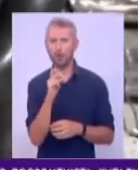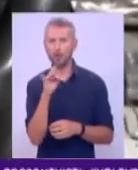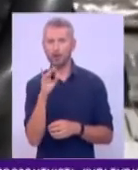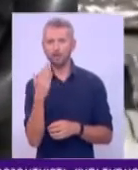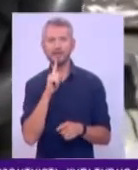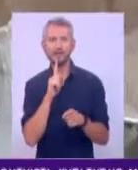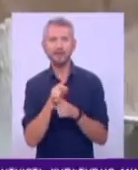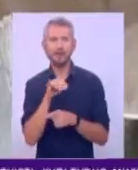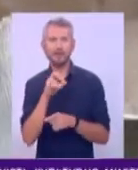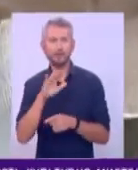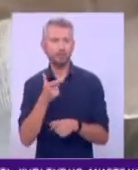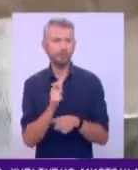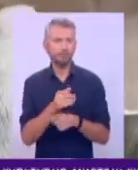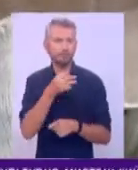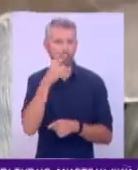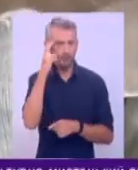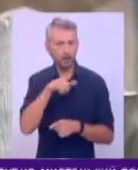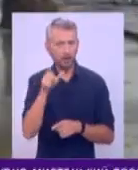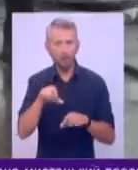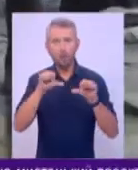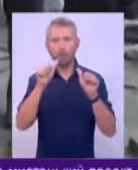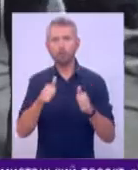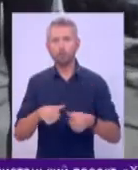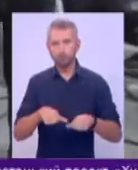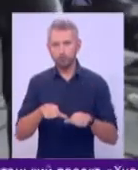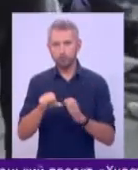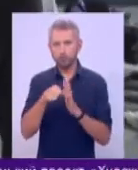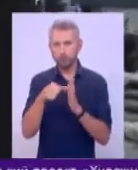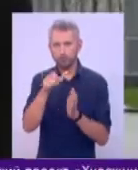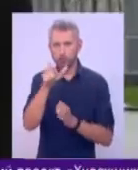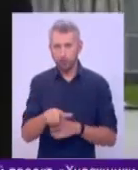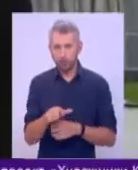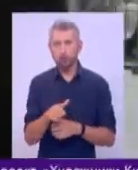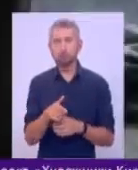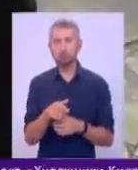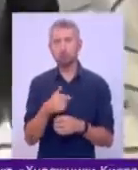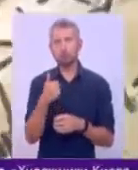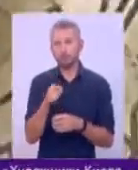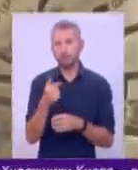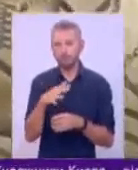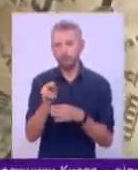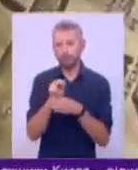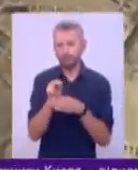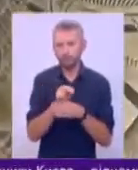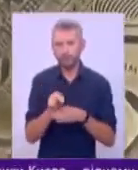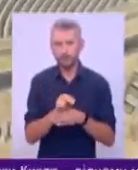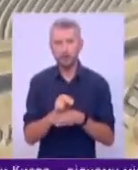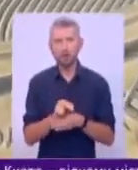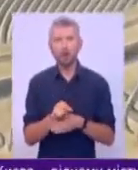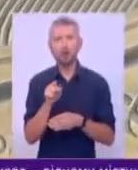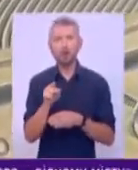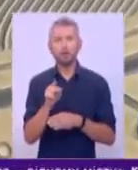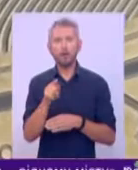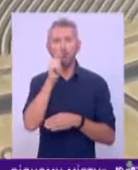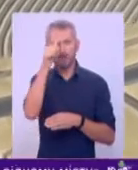сестра Либідь дуже полюбилися киянам. І скульптор Володимир Журавель, який створив цю композицію, вже працює над її відновленням. Композицію, нагадаю, у